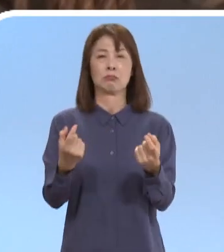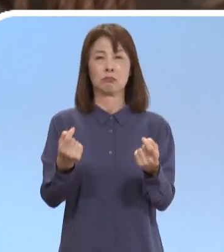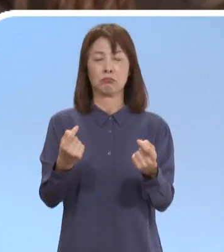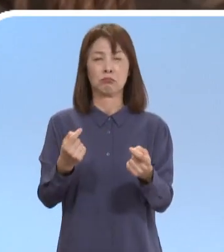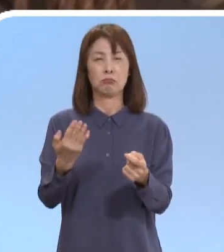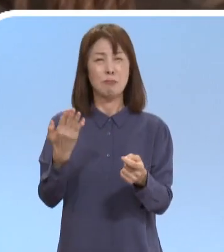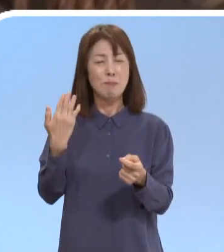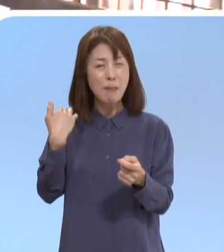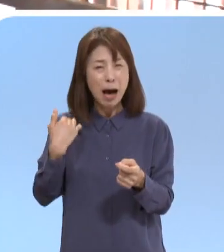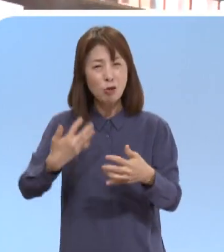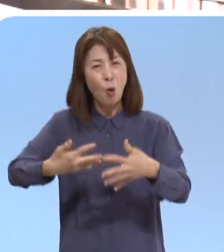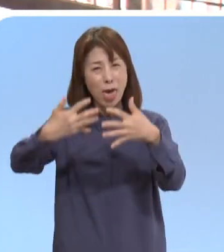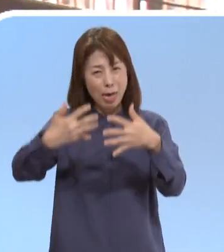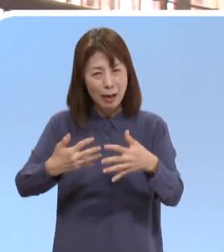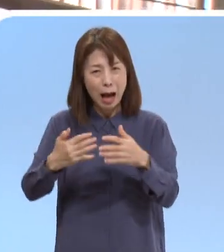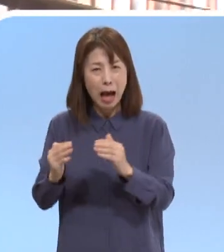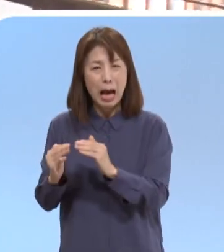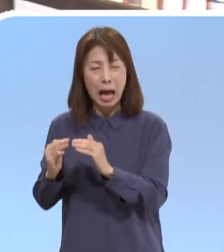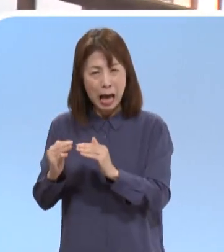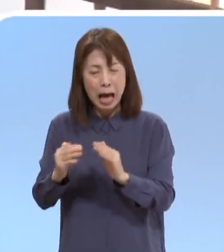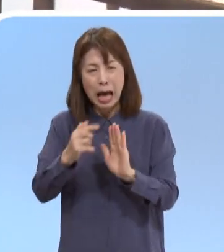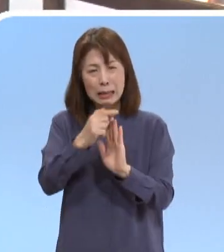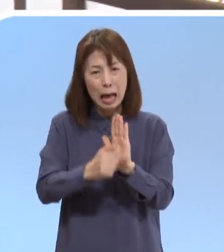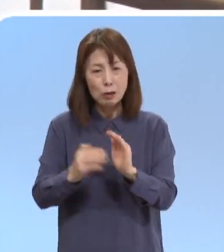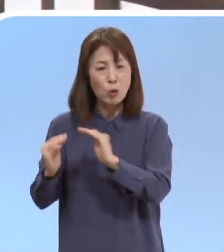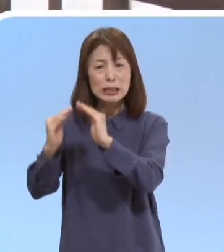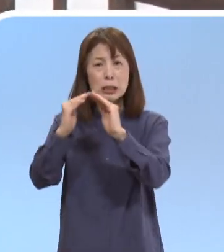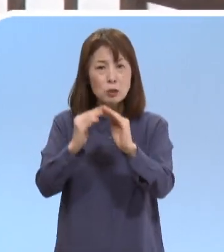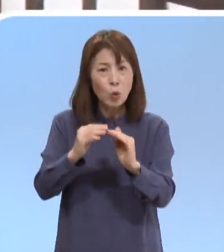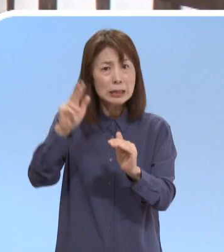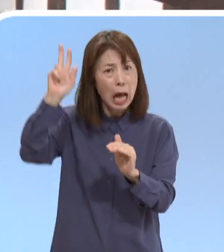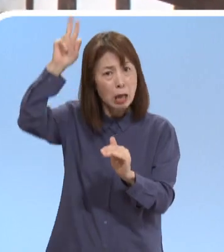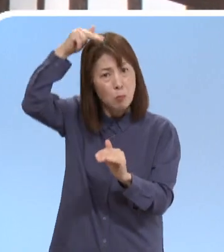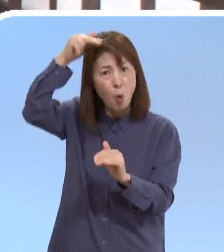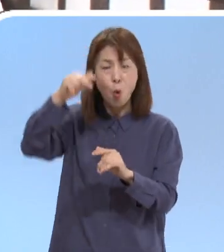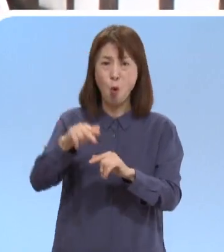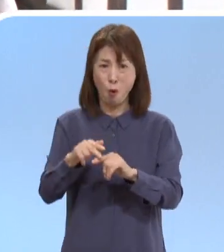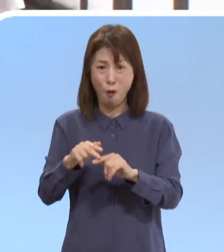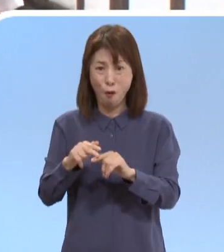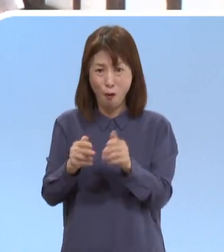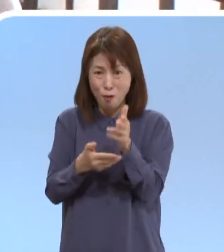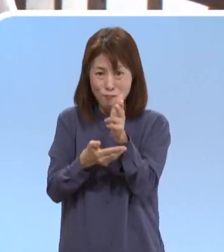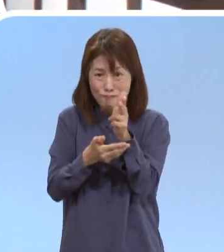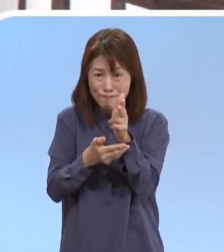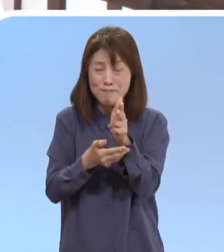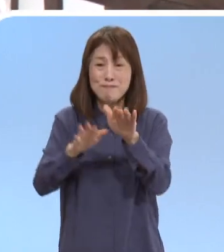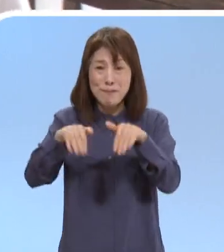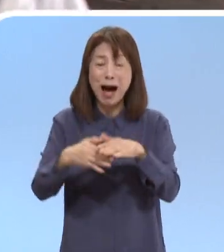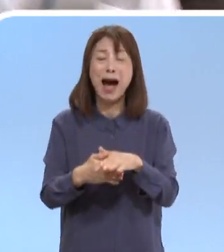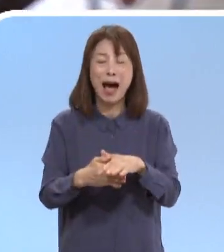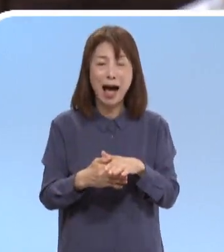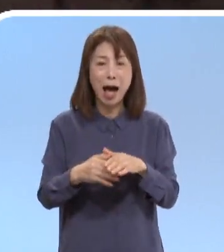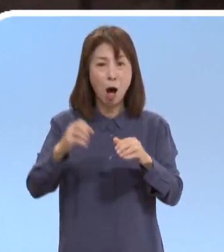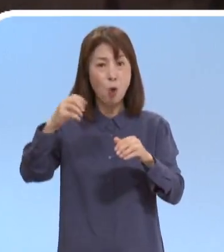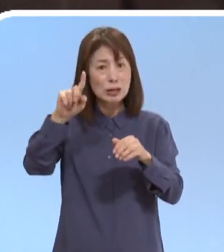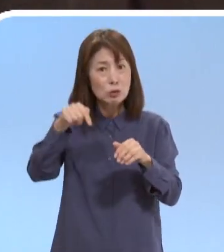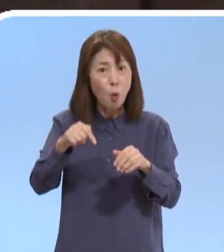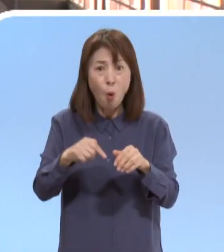われてまして、 え、 引っ越し大名でも使われてますね。 あれって、え、星野源さん。 はい、そうな の。うわ、す